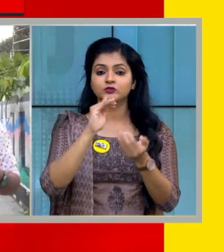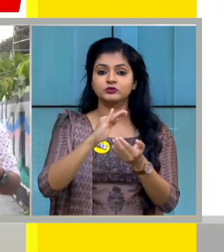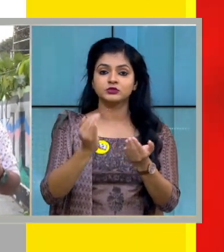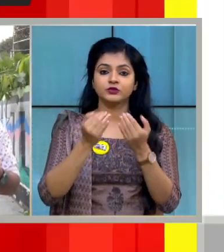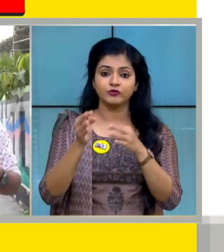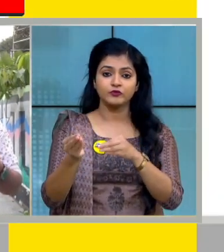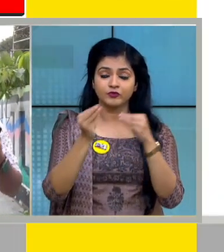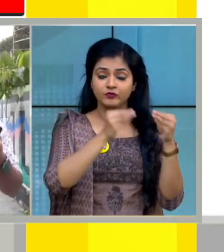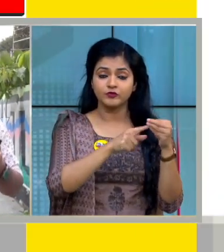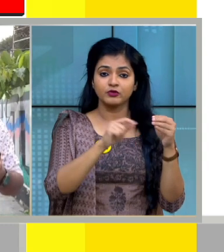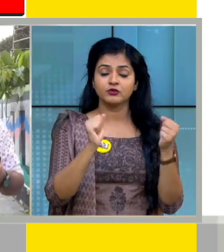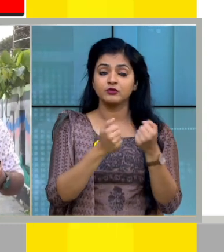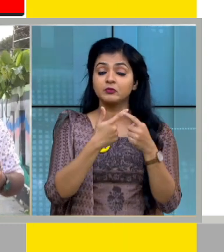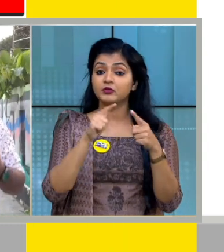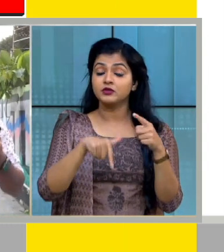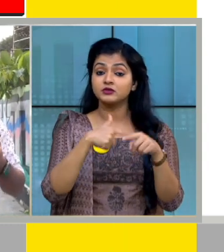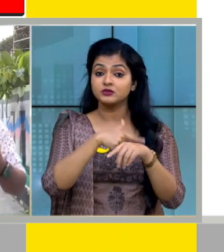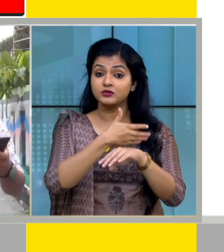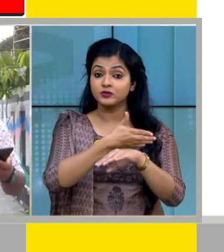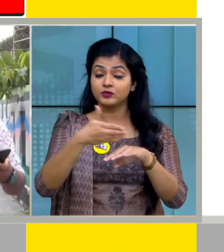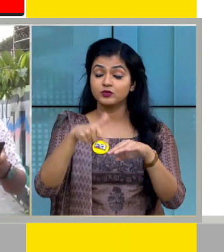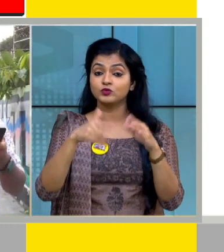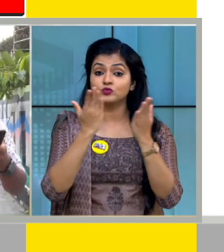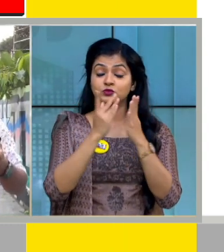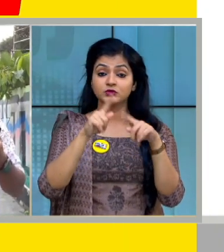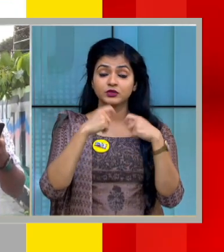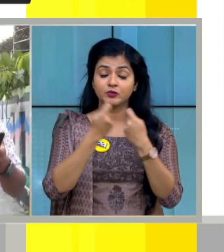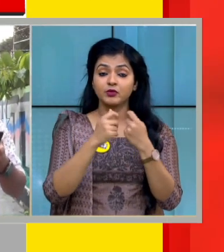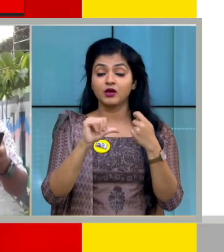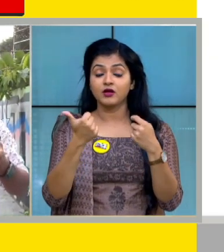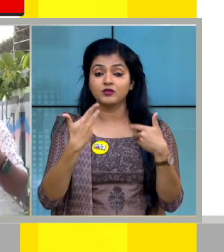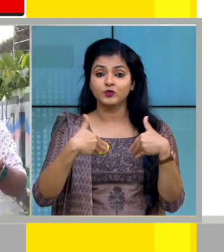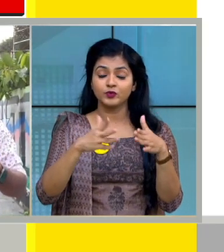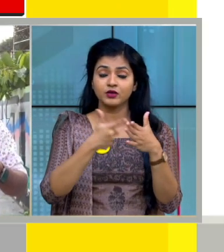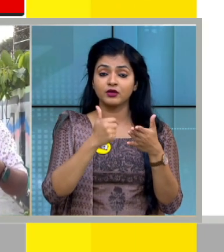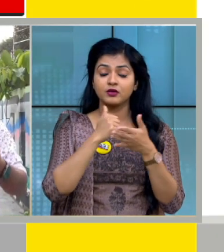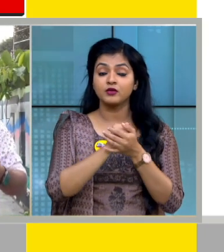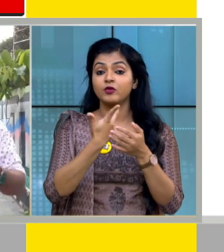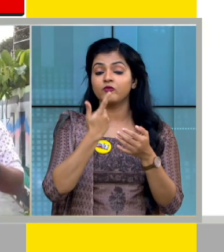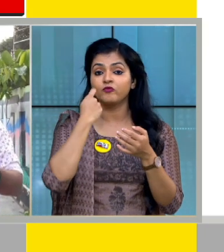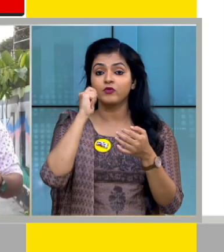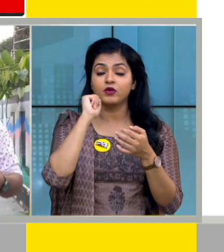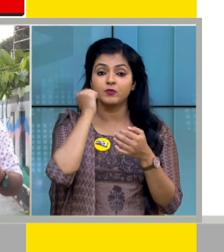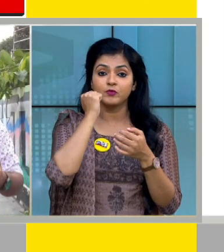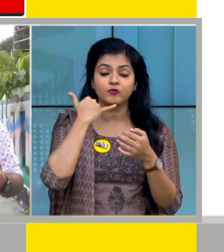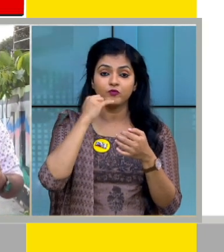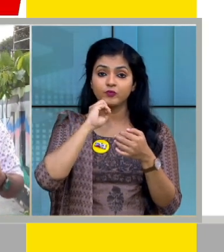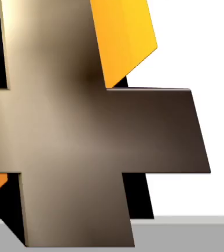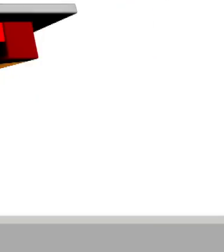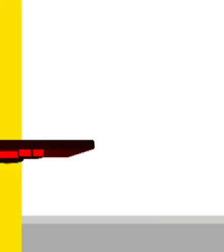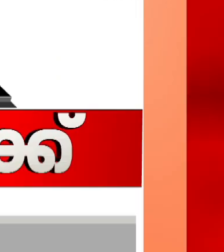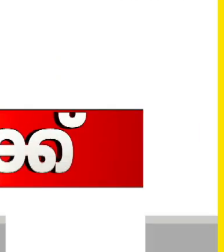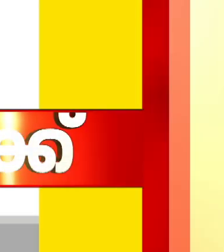വിവരമാണ് പുറത്തു വരുന്നത്. എന്നാൽ ഈ സമയമൊന്നും ഈ സ്കൂൾ അധികൃതർ ഈ രക്ഷിതാക്കളെ അറിയിക്കാനോ അല്ലെങ്കിൽ മറ്റുള്ളവരെ ഈ വിവരം